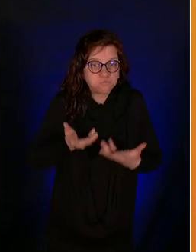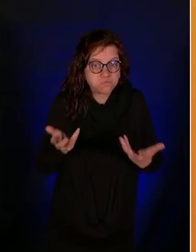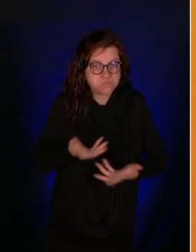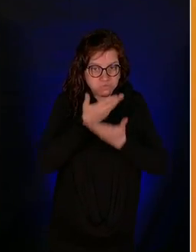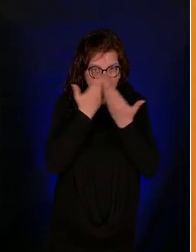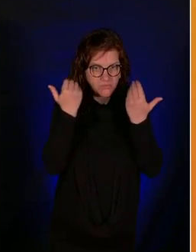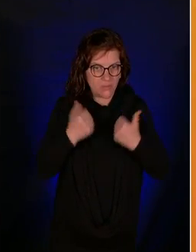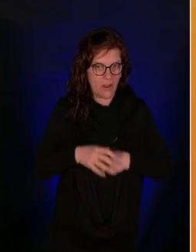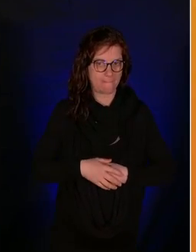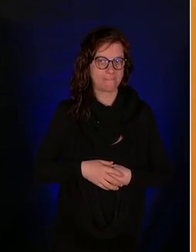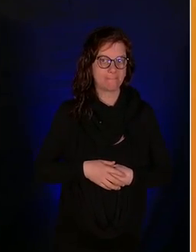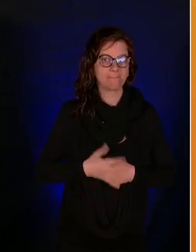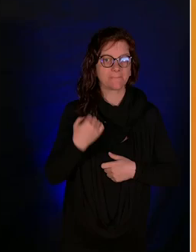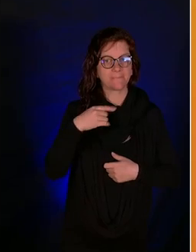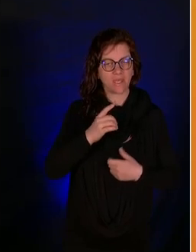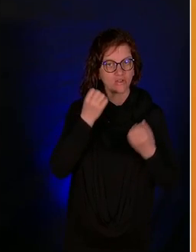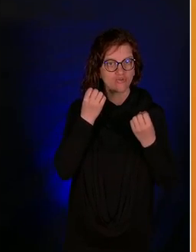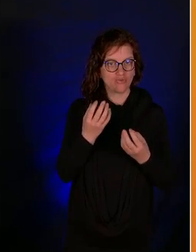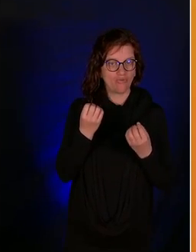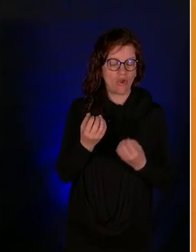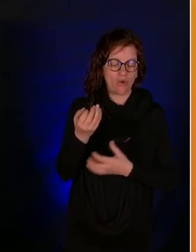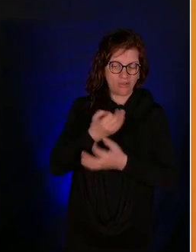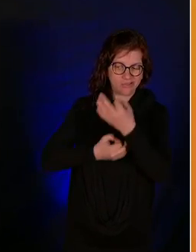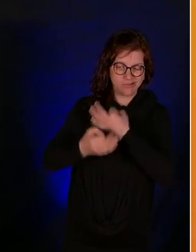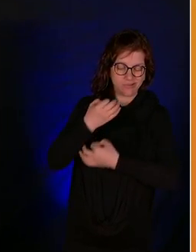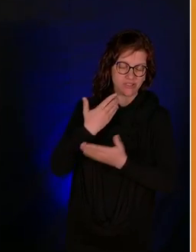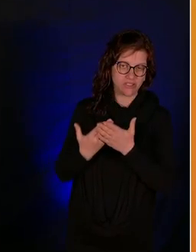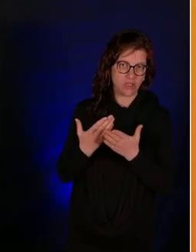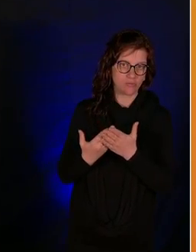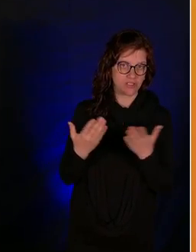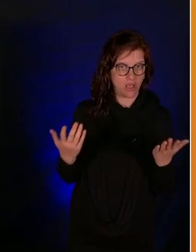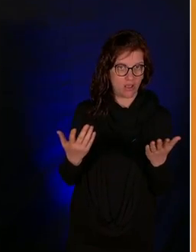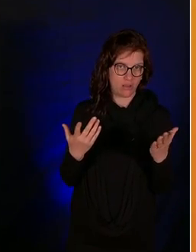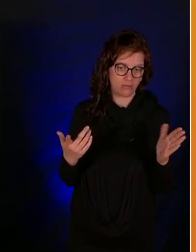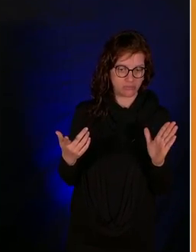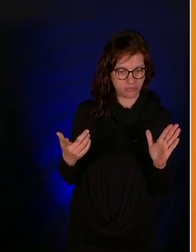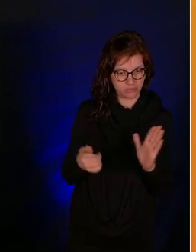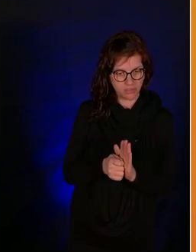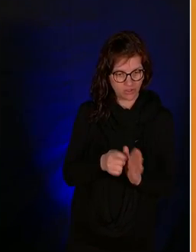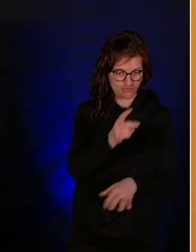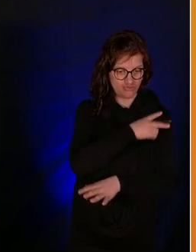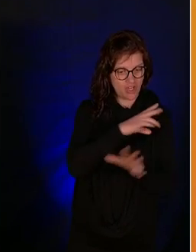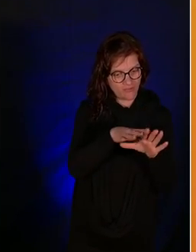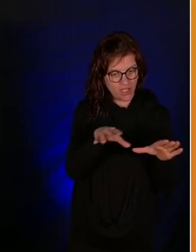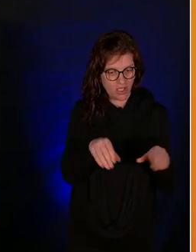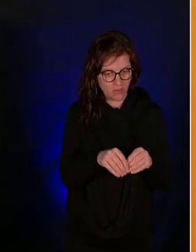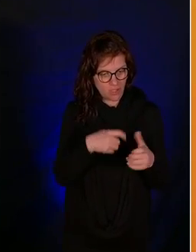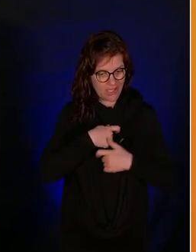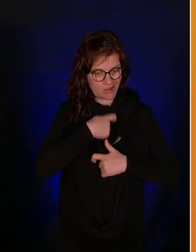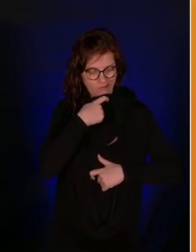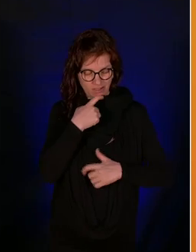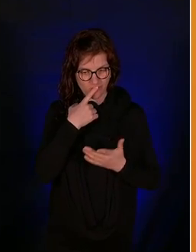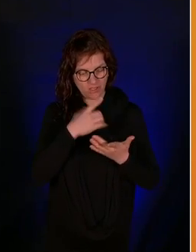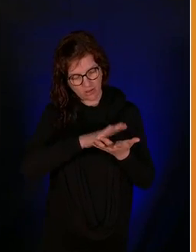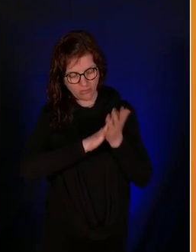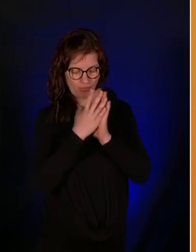mais il est très souvent dit, et c'est comme ça, qu'à un moment donné, vous basculez chef d'équipe ou cadre, vous devenez de suite